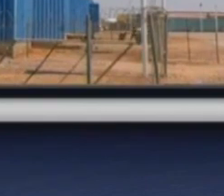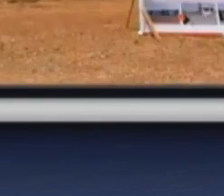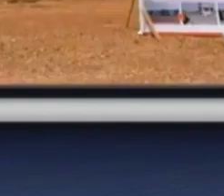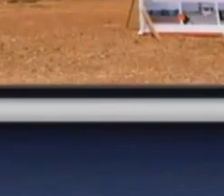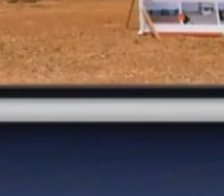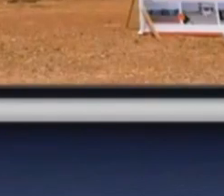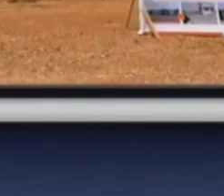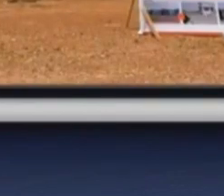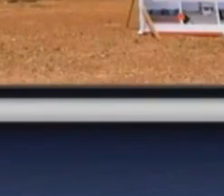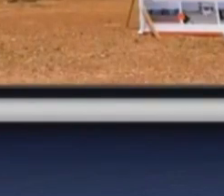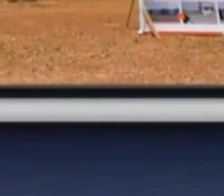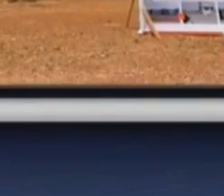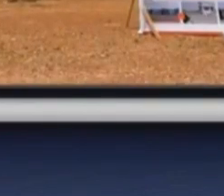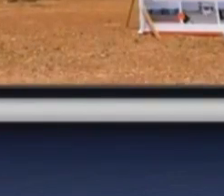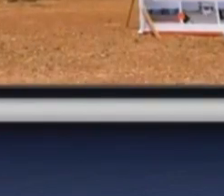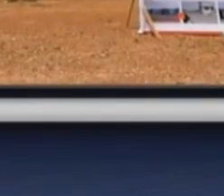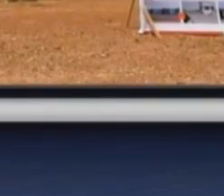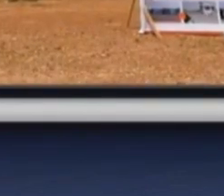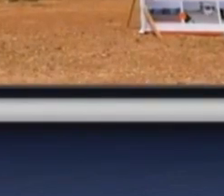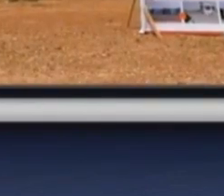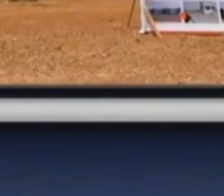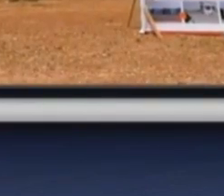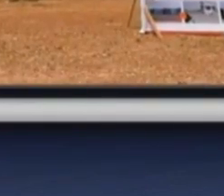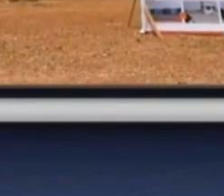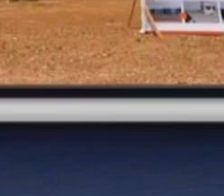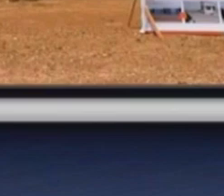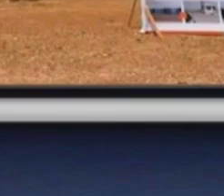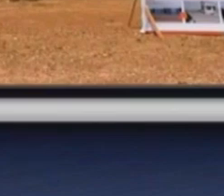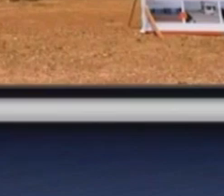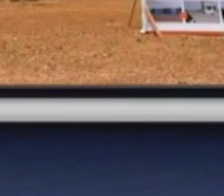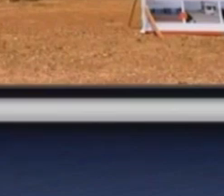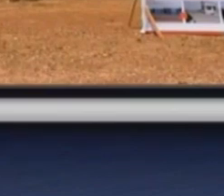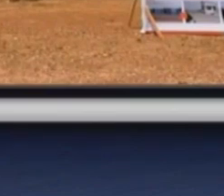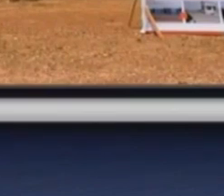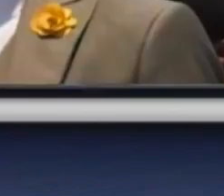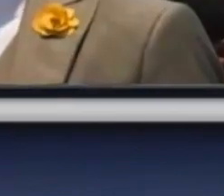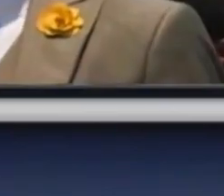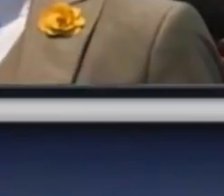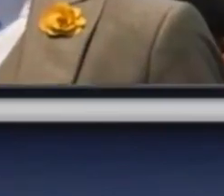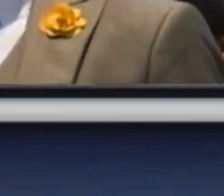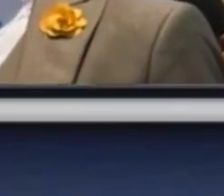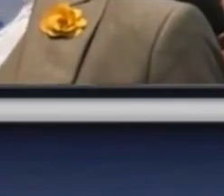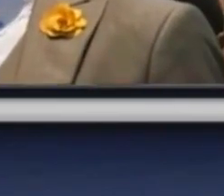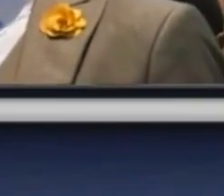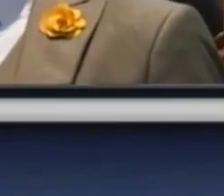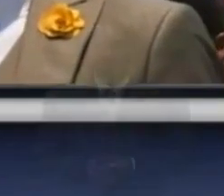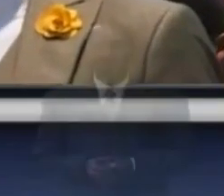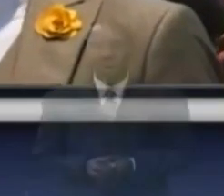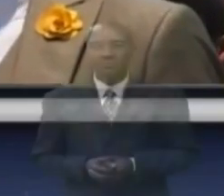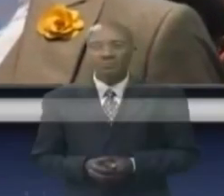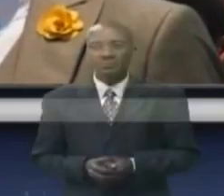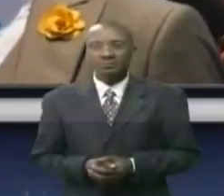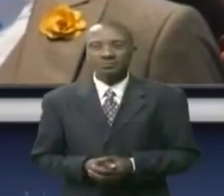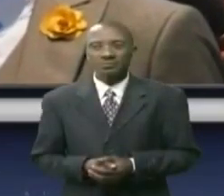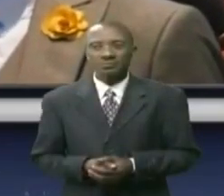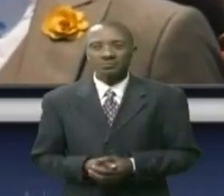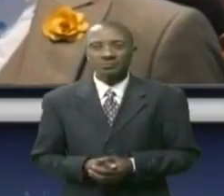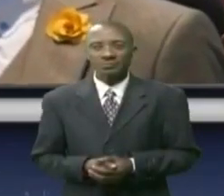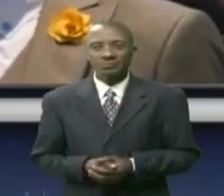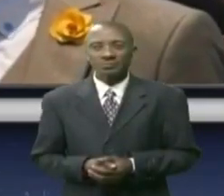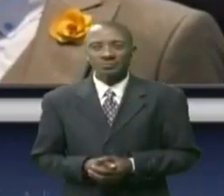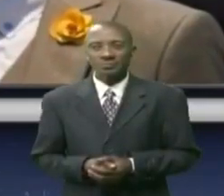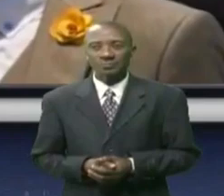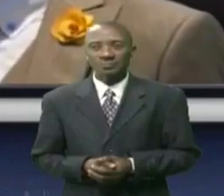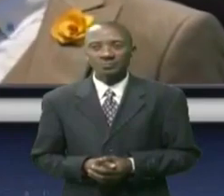artisanaux et certification des minerais, un bâtiment de l'Assemblée provinciale aux allures opulentes. Nous l'appellerons